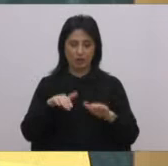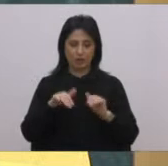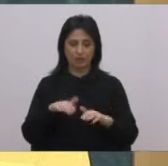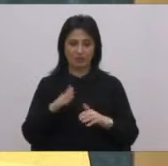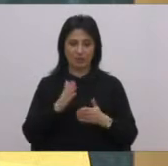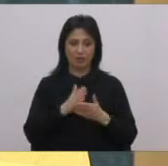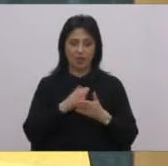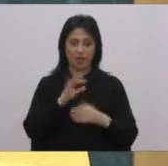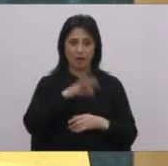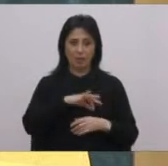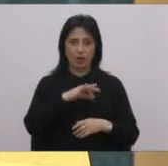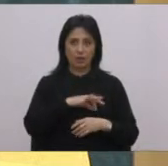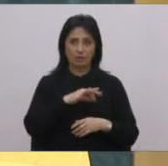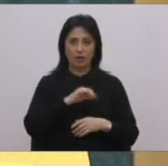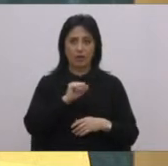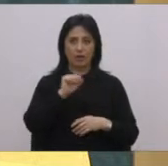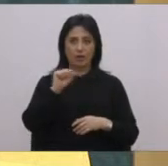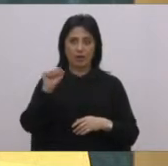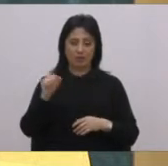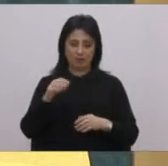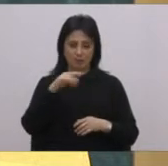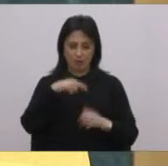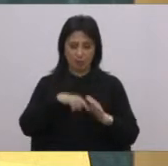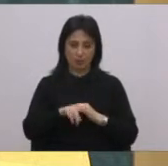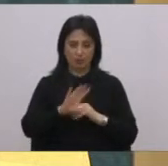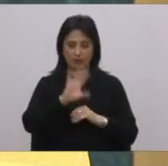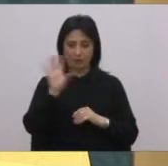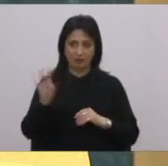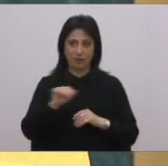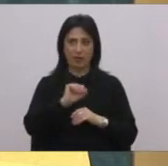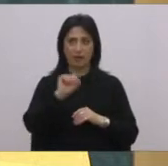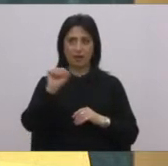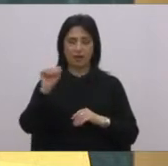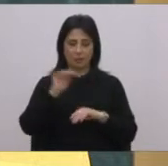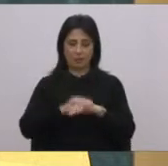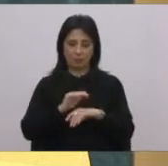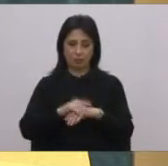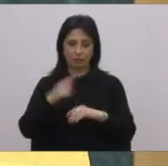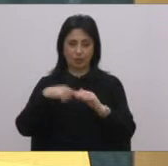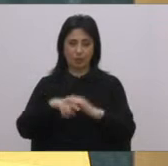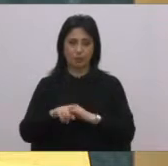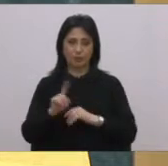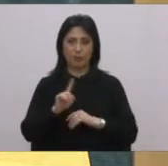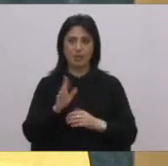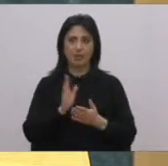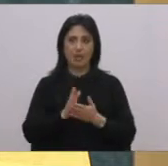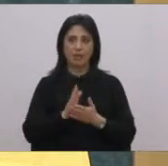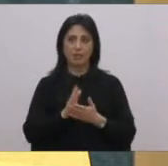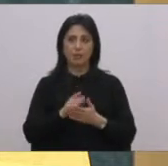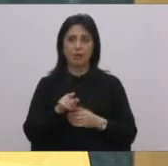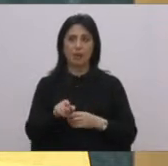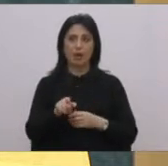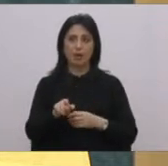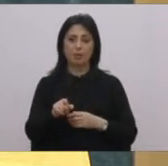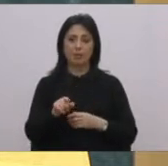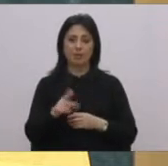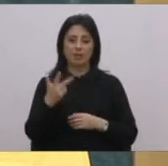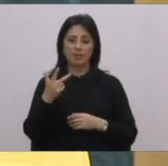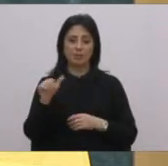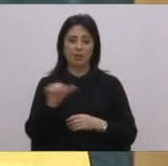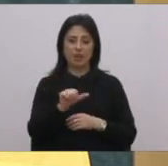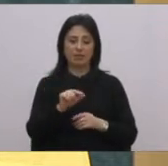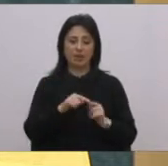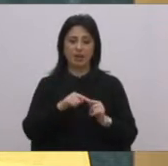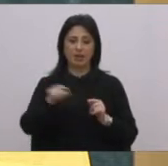არის გამოყენებული გამომდინარე ყველა იმ ფაქტორიდან, რაც არსებულ აი ამ 3.5